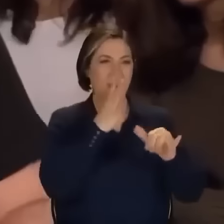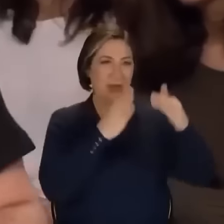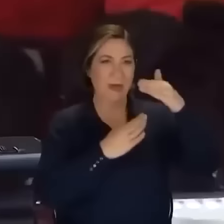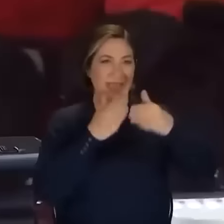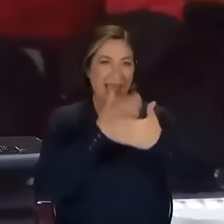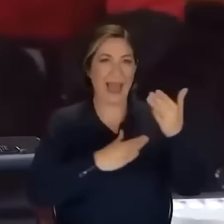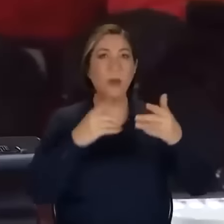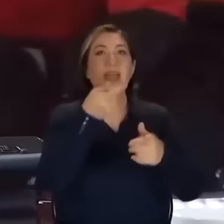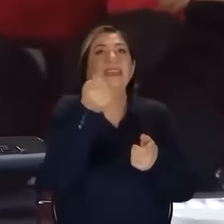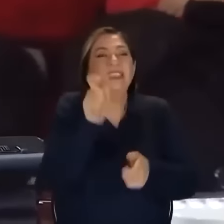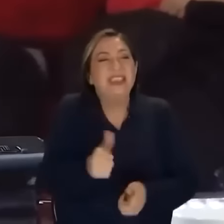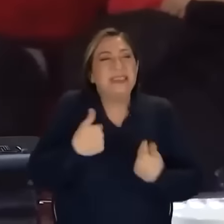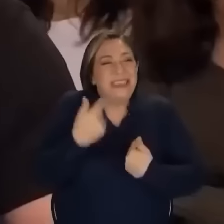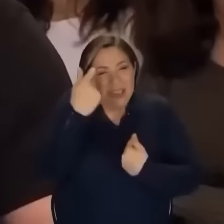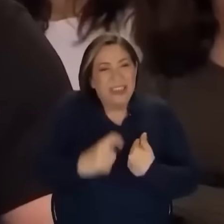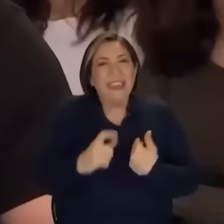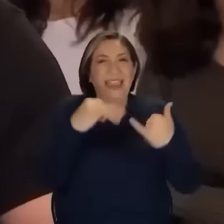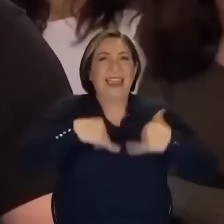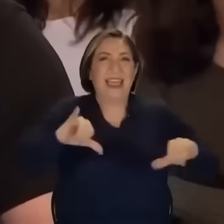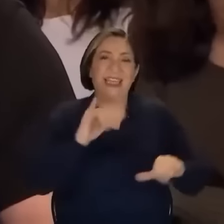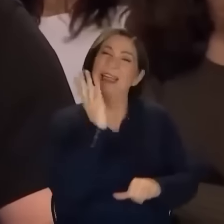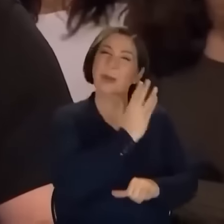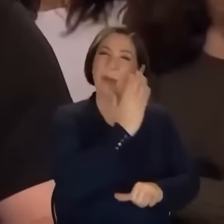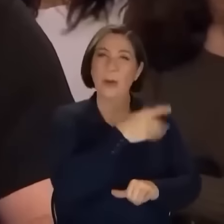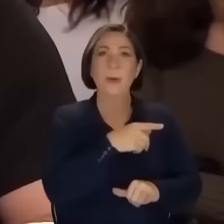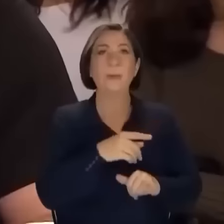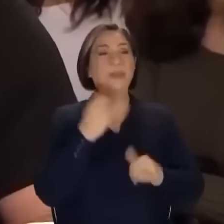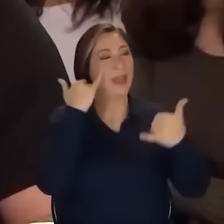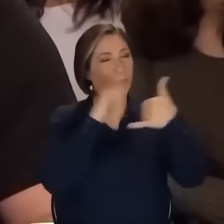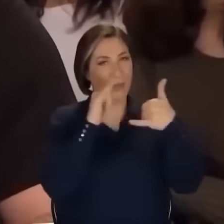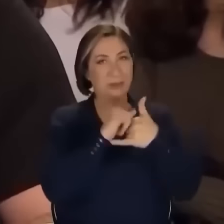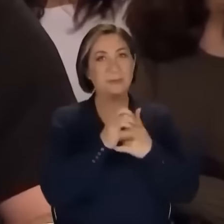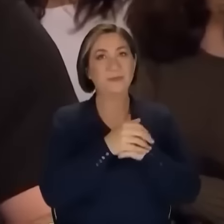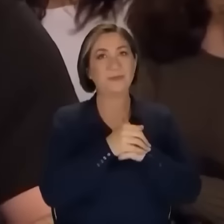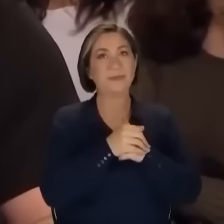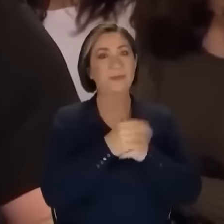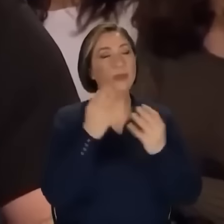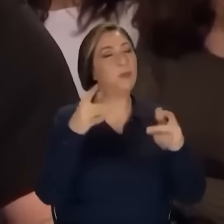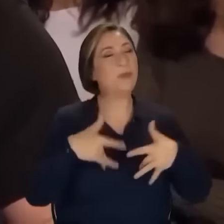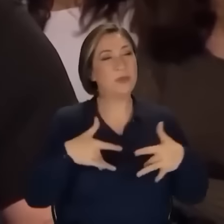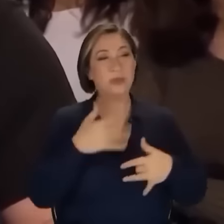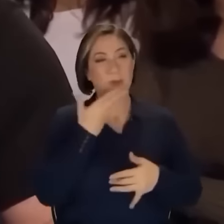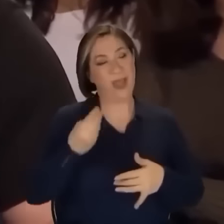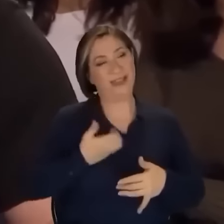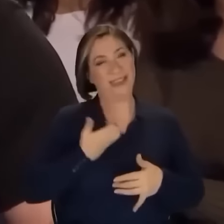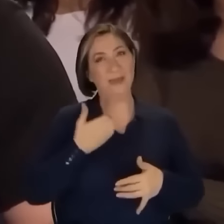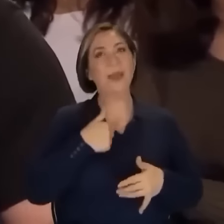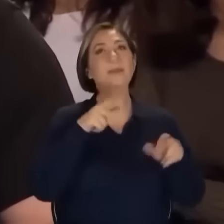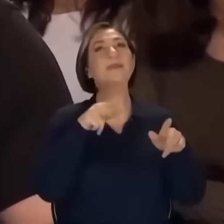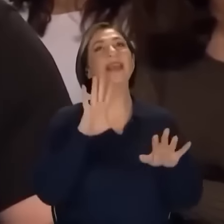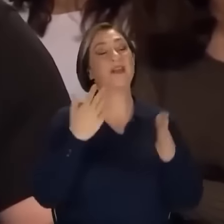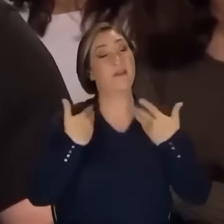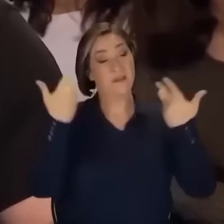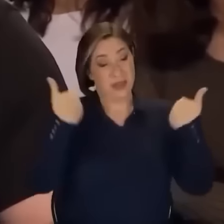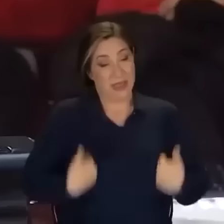tatili bizim gibi işçi değil ki onlar tabi tatile Aynen evet yani eee çok memnunum Çok yakışıklı bir çocuk benim gibi değil